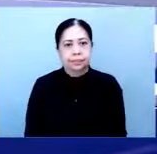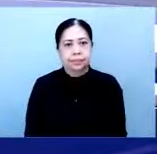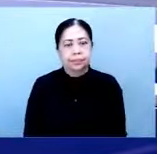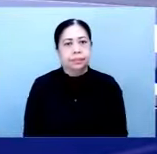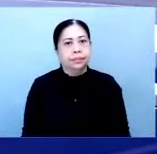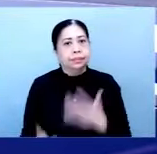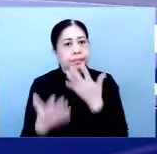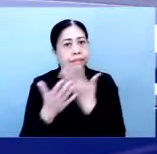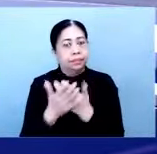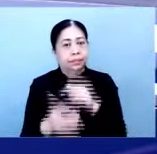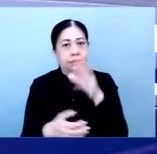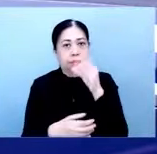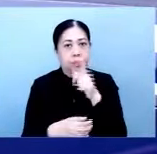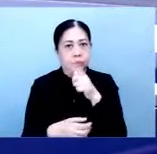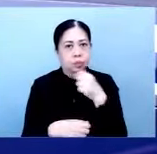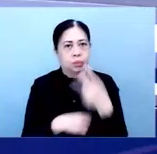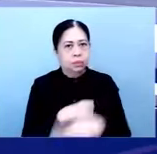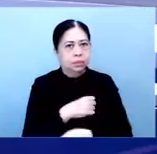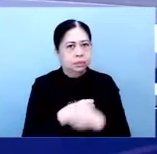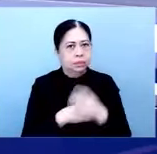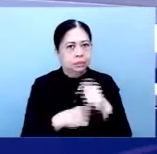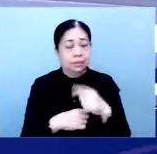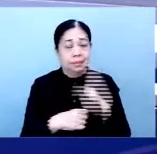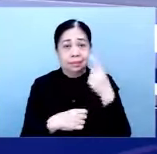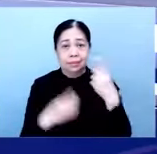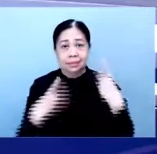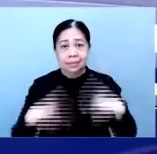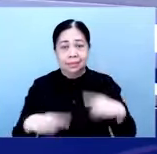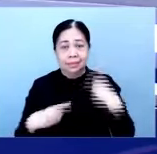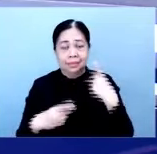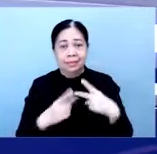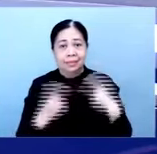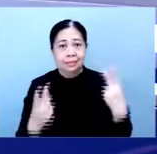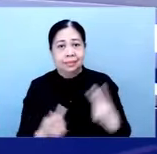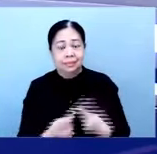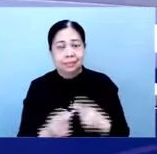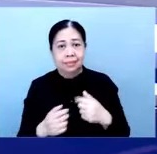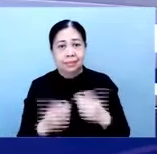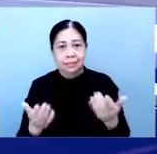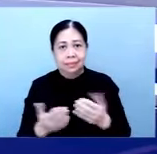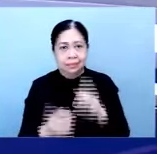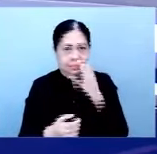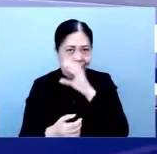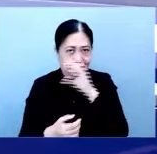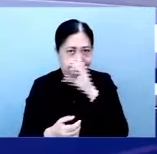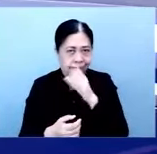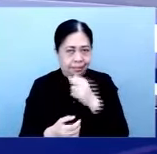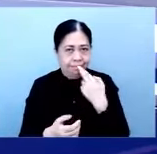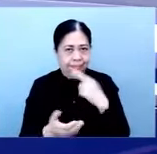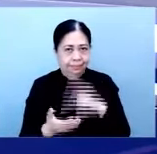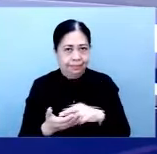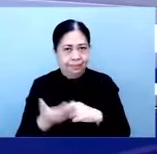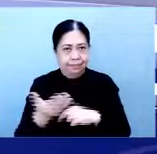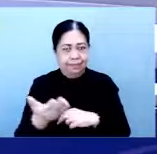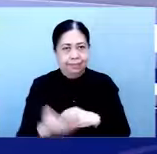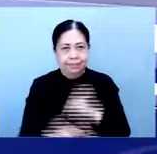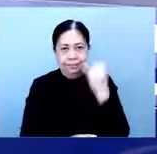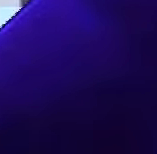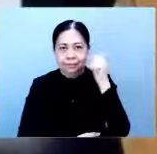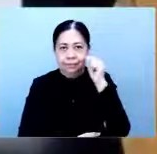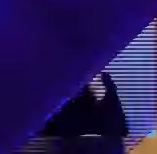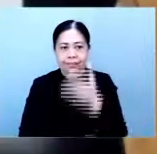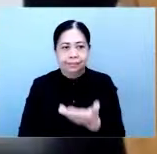Kalaboso ang isang lalaking nangupit ng kanyang pang-Valentine's outfit sa isang mall sa Cebu City. Nasa frontline na balitang yan si John Arroa.